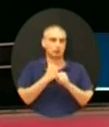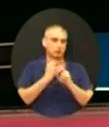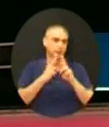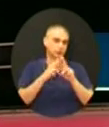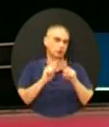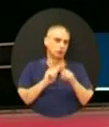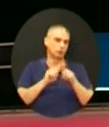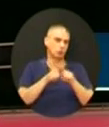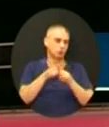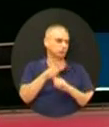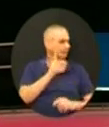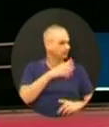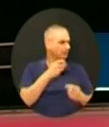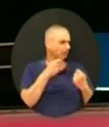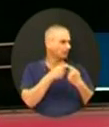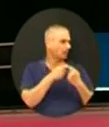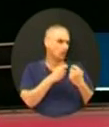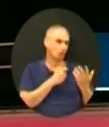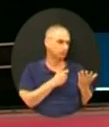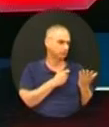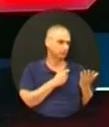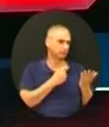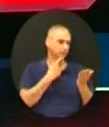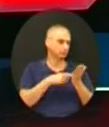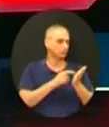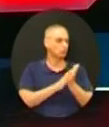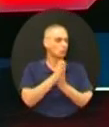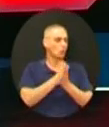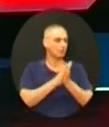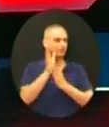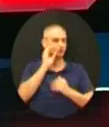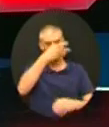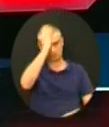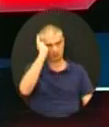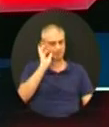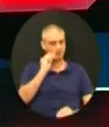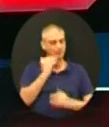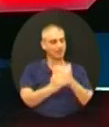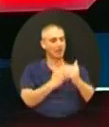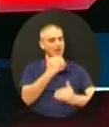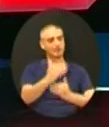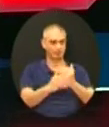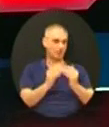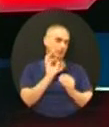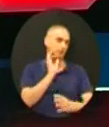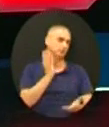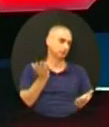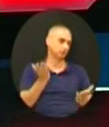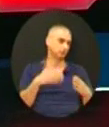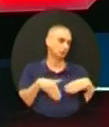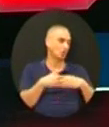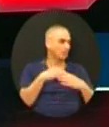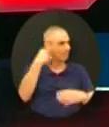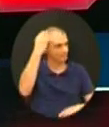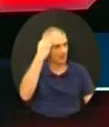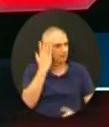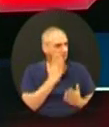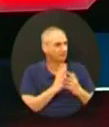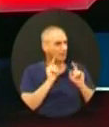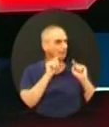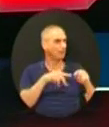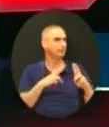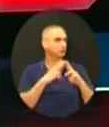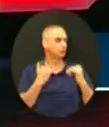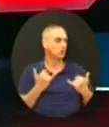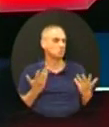פגישה מהסוג הזה. וזה גם תלוי נגיד במוטיבציה של טראמפ באמת לקדם פה תהליך שלום, והפלסטינים מגיעים לפגישה